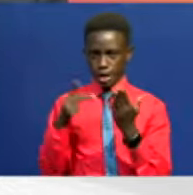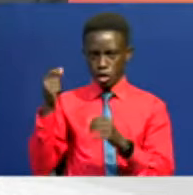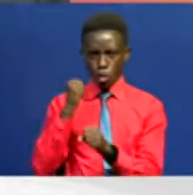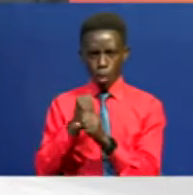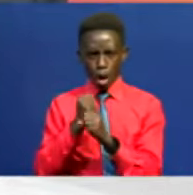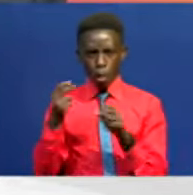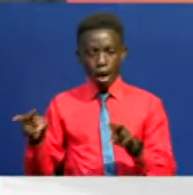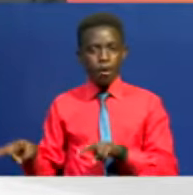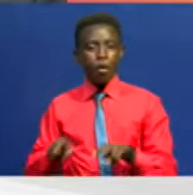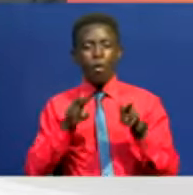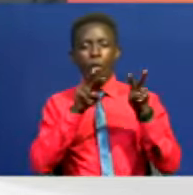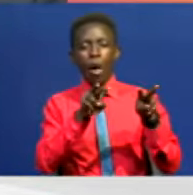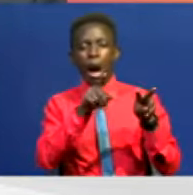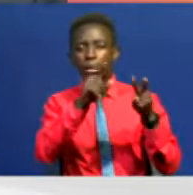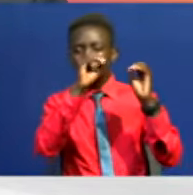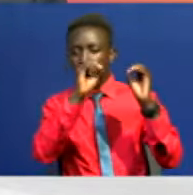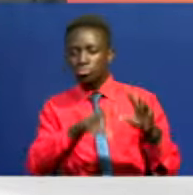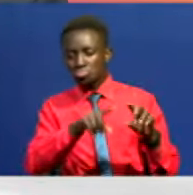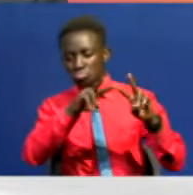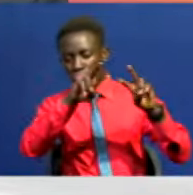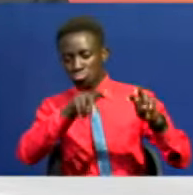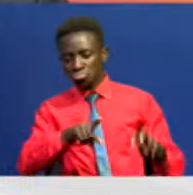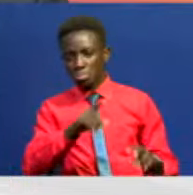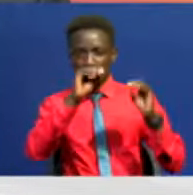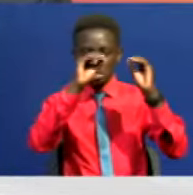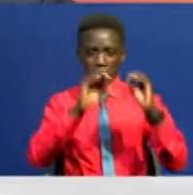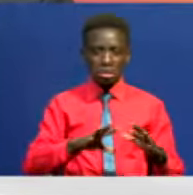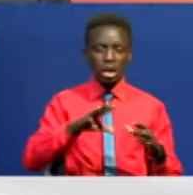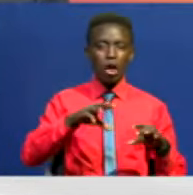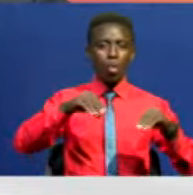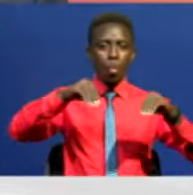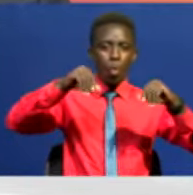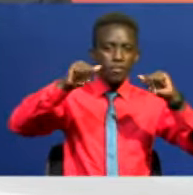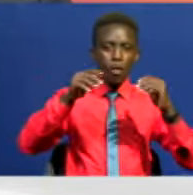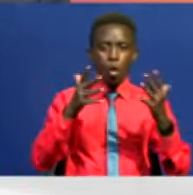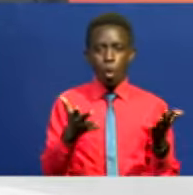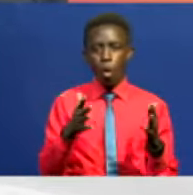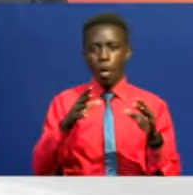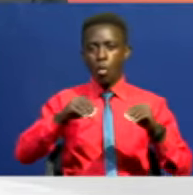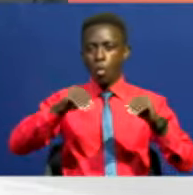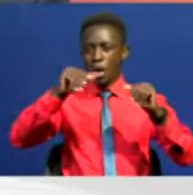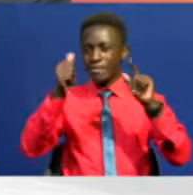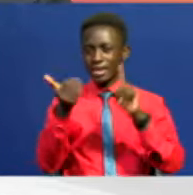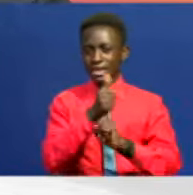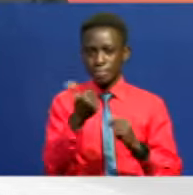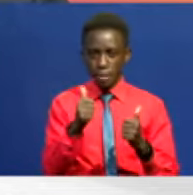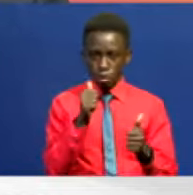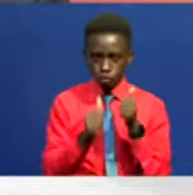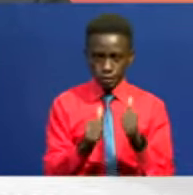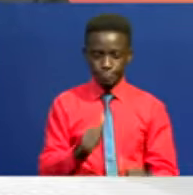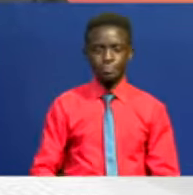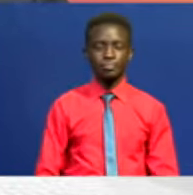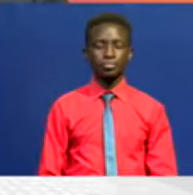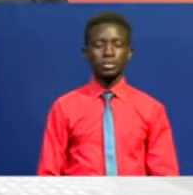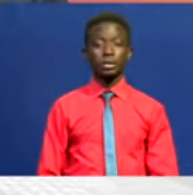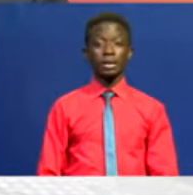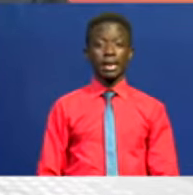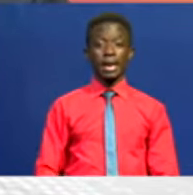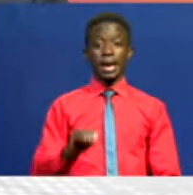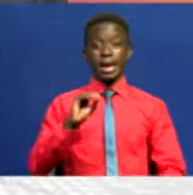mmeorodhesha, kama wamehitimu ama hawajahitimu. Pia kitu kingine ambacho wanafunzi wanafaa